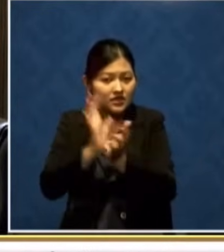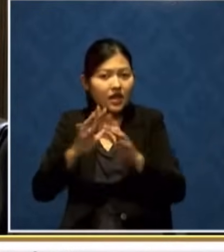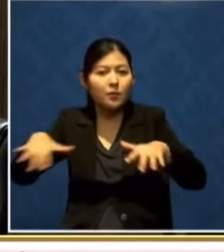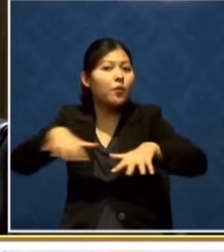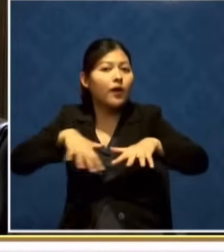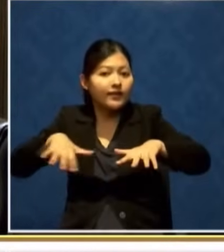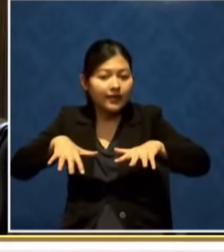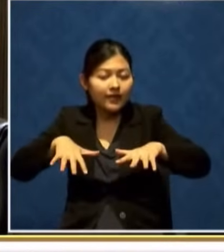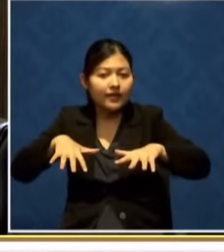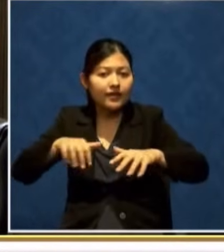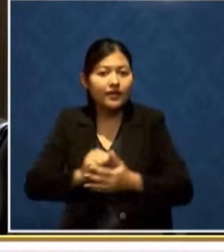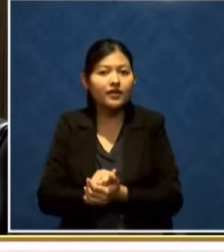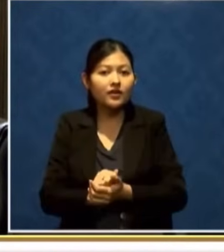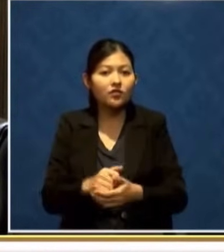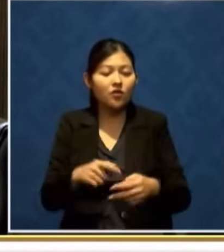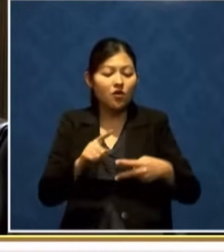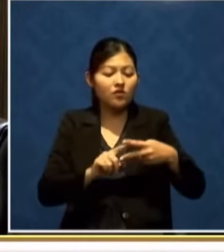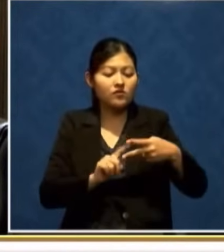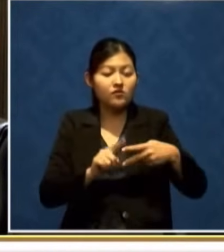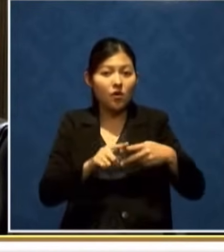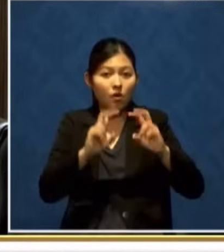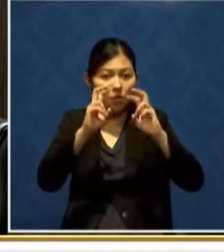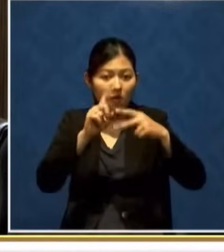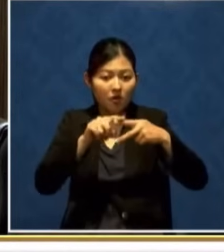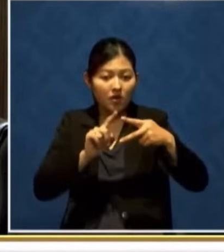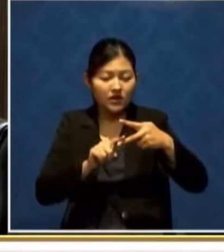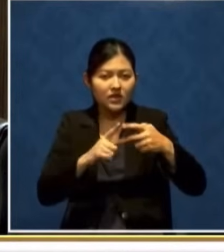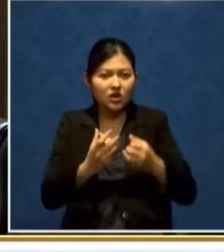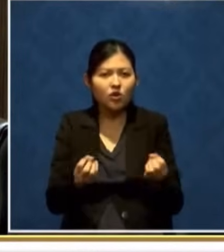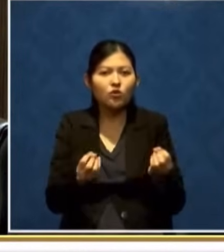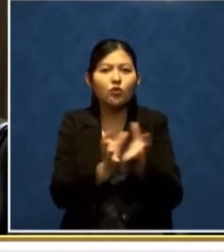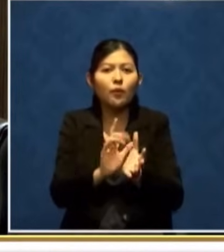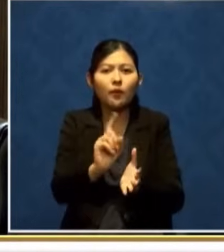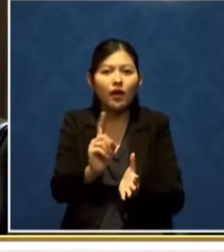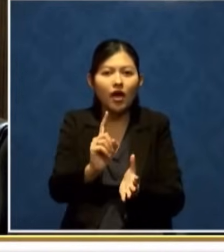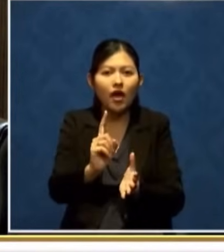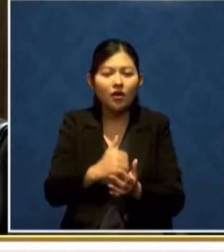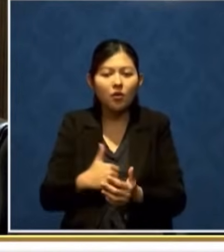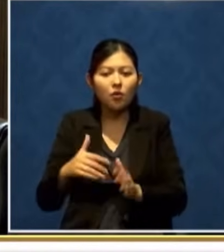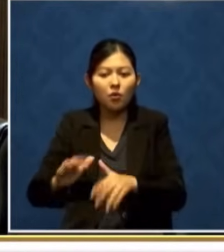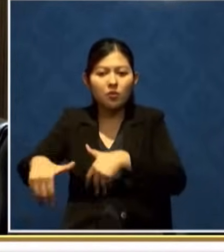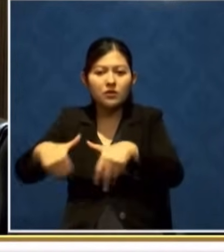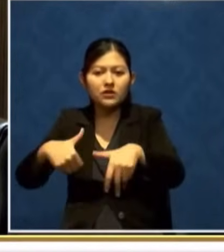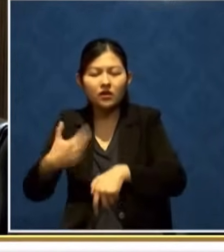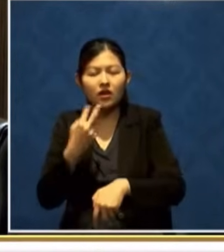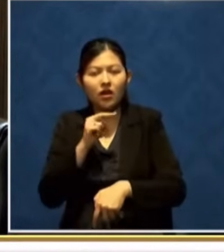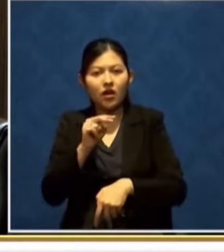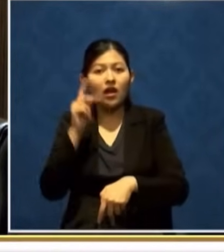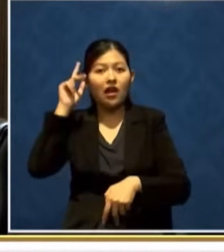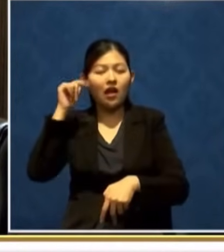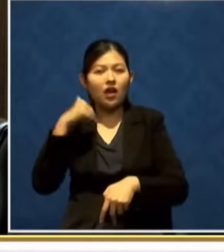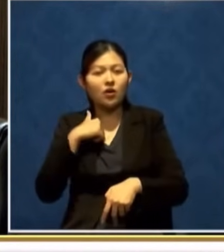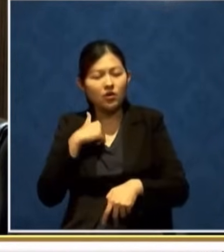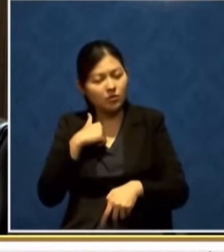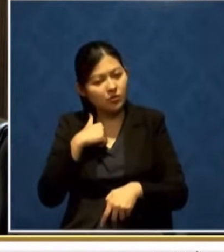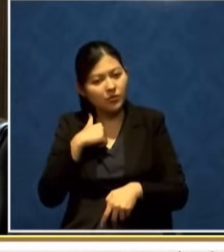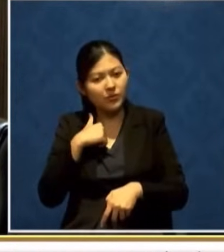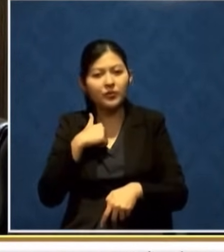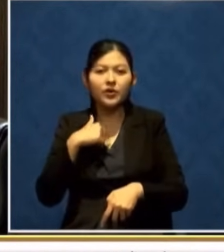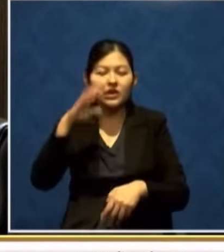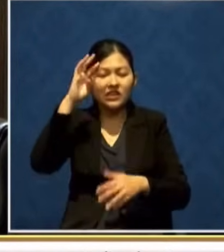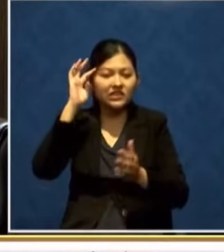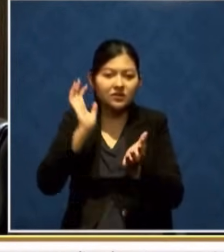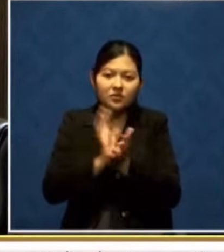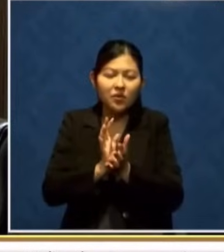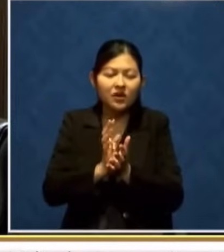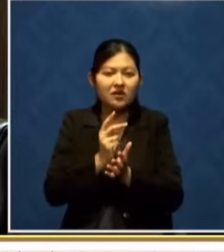ไปโดยที่ทั้งสองกรณีนี้นะครับส่งผลกระทบต่อความเชื่อมั่นของพี่น้องประชาชนที่มีต่อหน่วยงาน